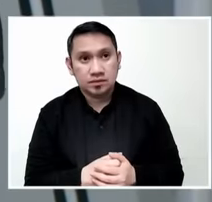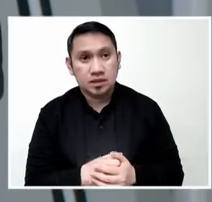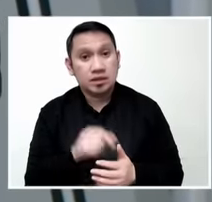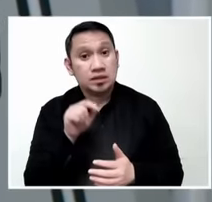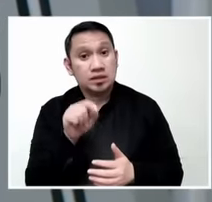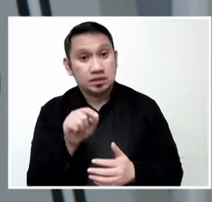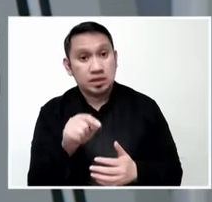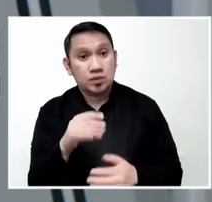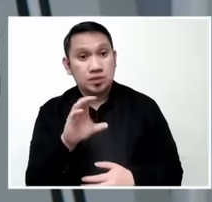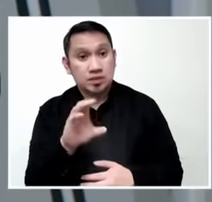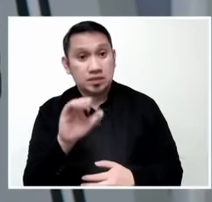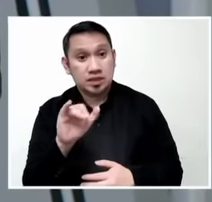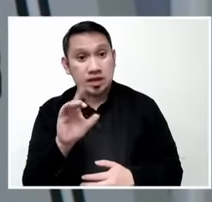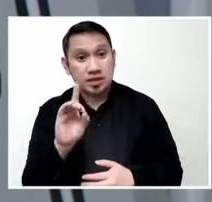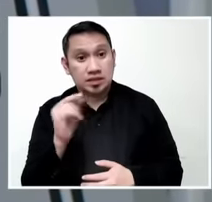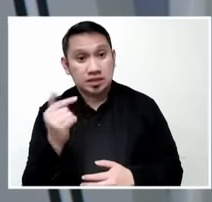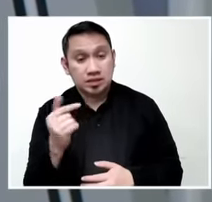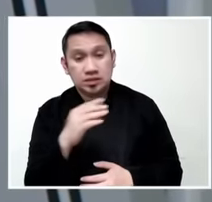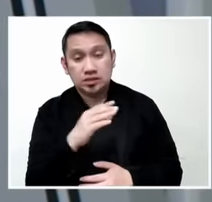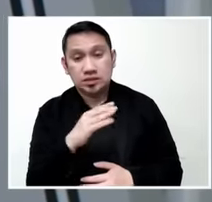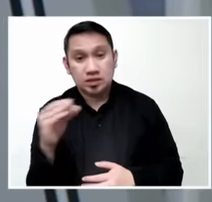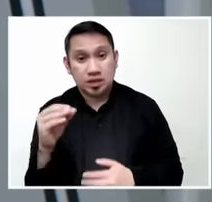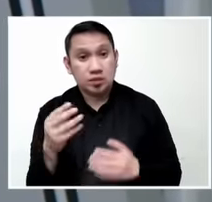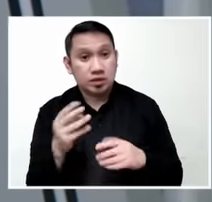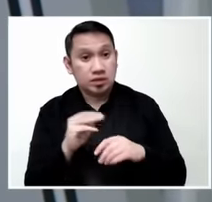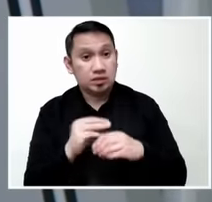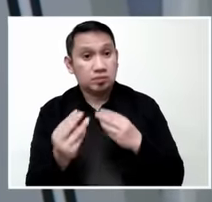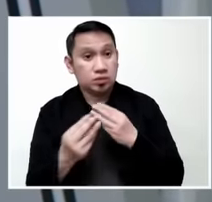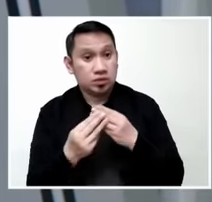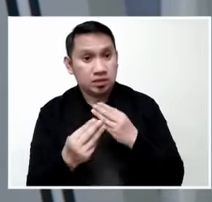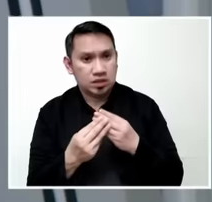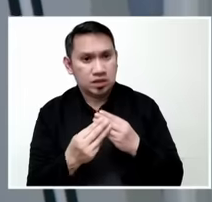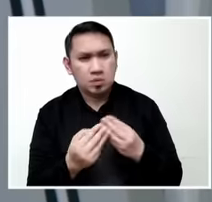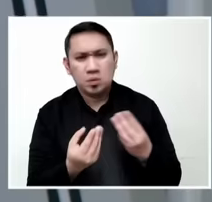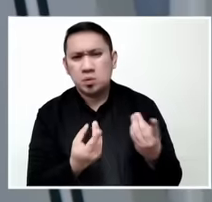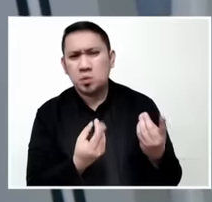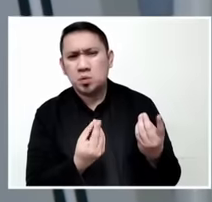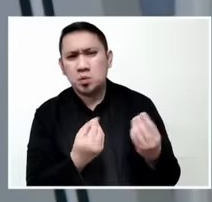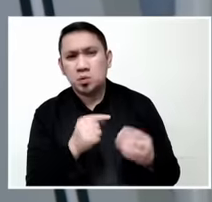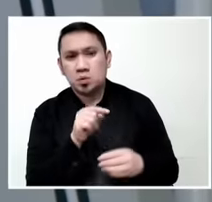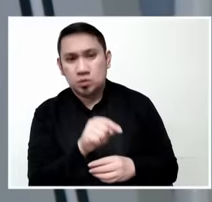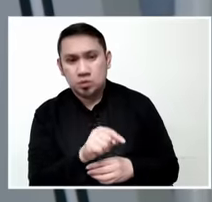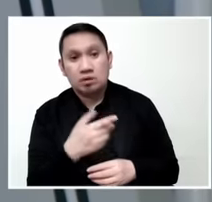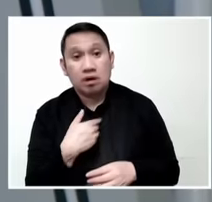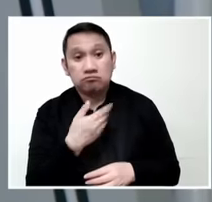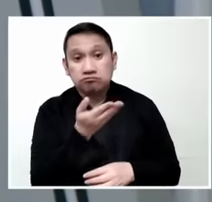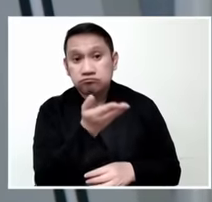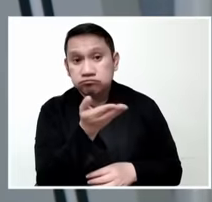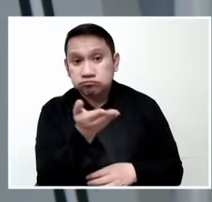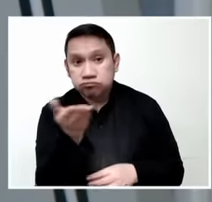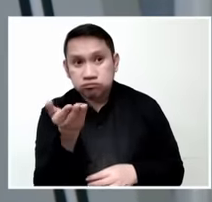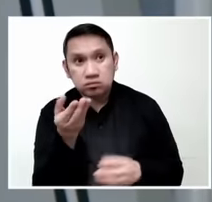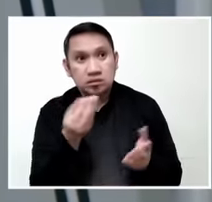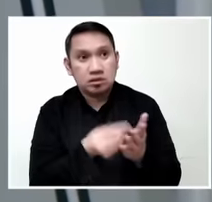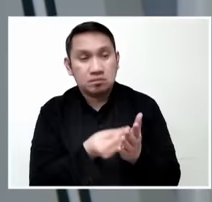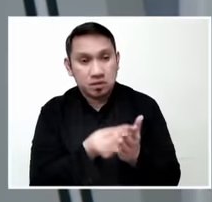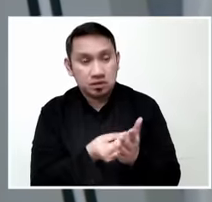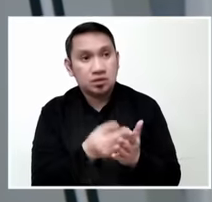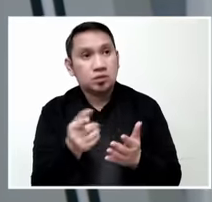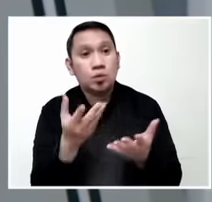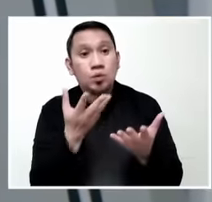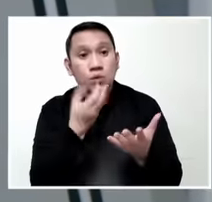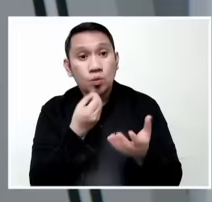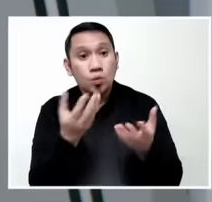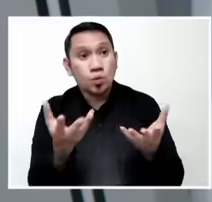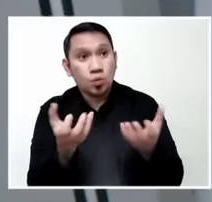ng CIDG at BFP sa Muntinlupa. Modus umano ng suspect na manghingi ng malaking halaga ng pera sa mga gustong umangat